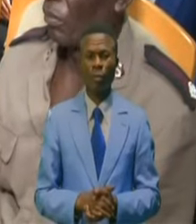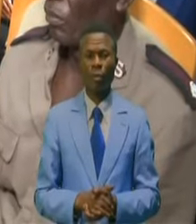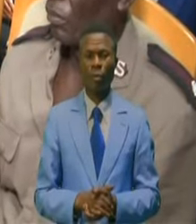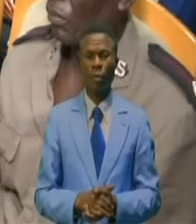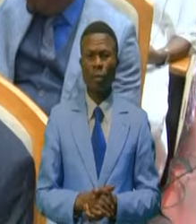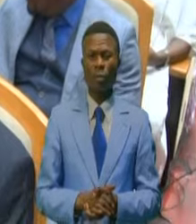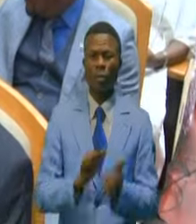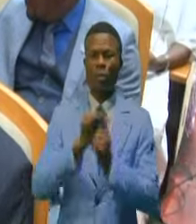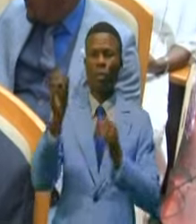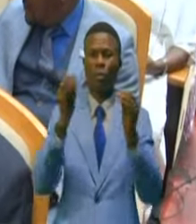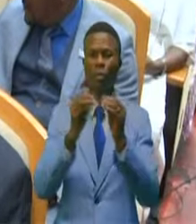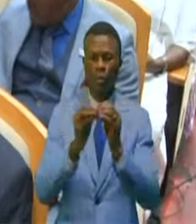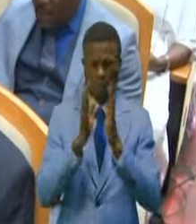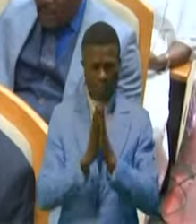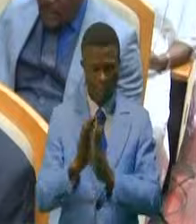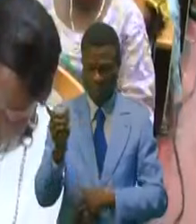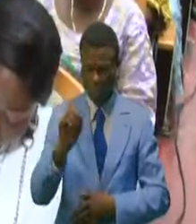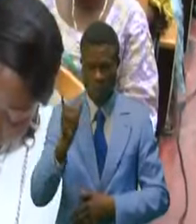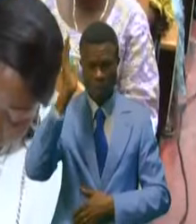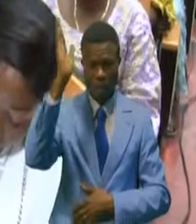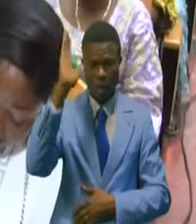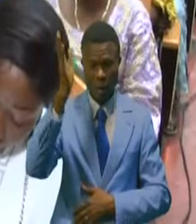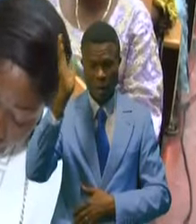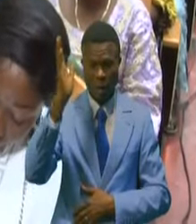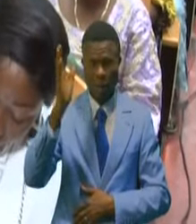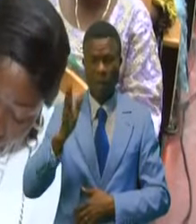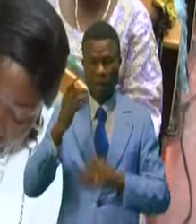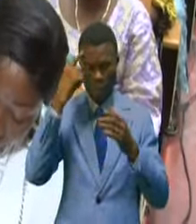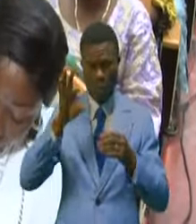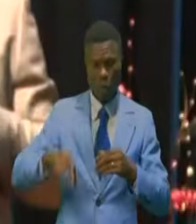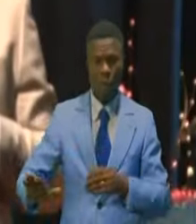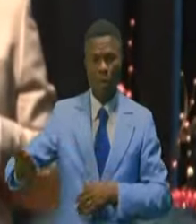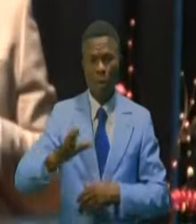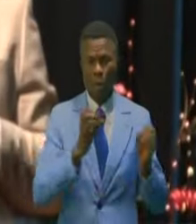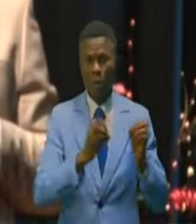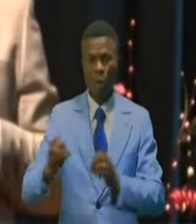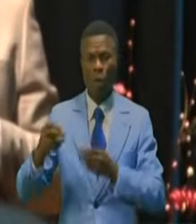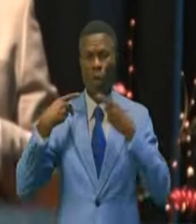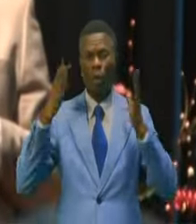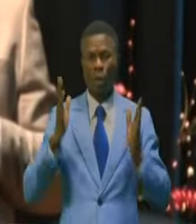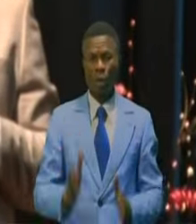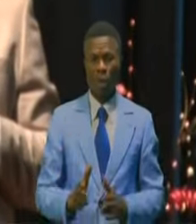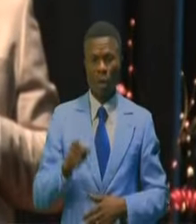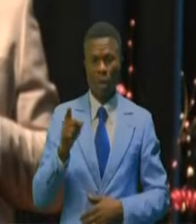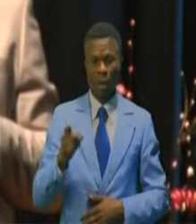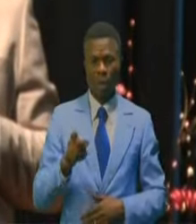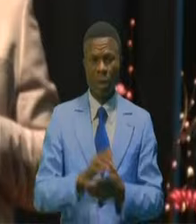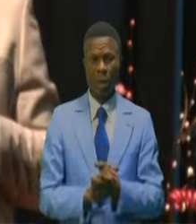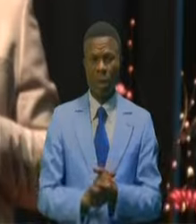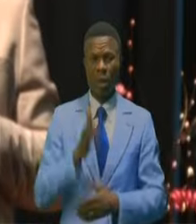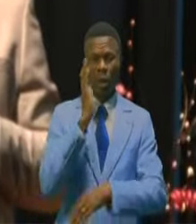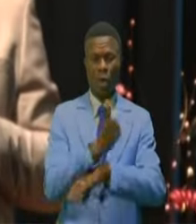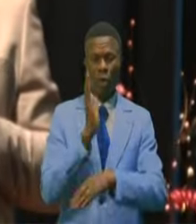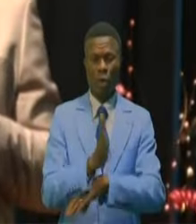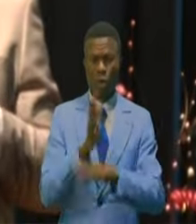Loin d'être une rencontre de prière, la conférence sur la sentinelle de la nation organisée par le pasteur Jacques Kambala Chilombo, conseiller du chef